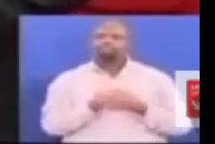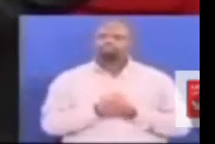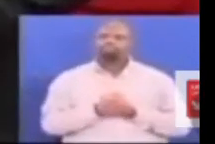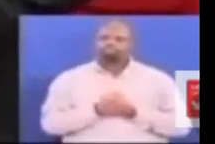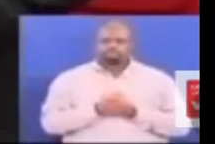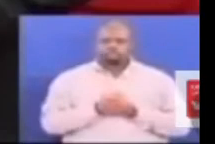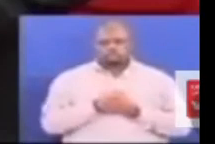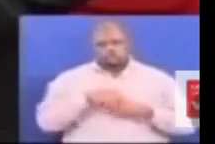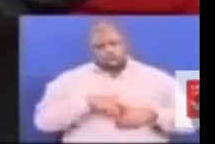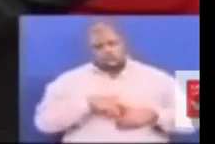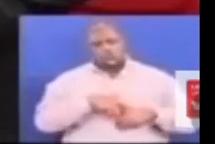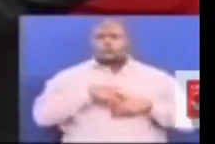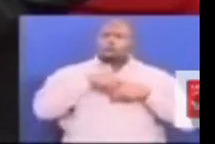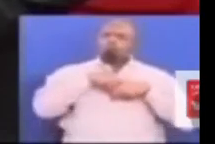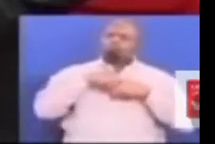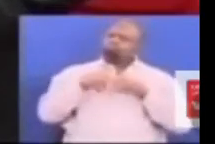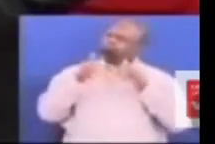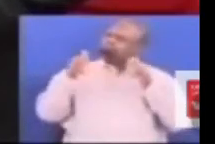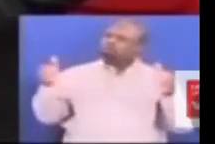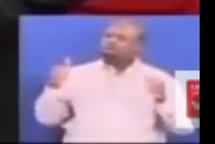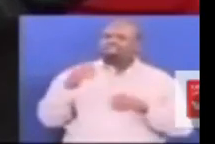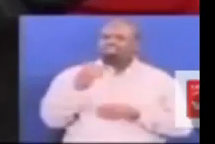limezua hofu kubwa sio tu kwa taifa